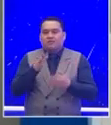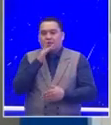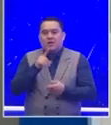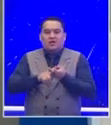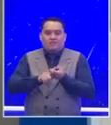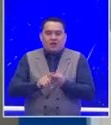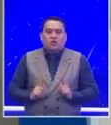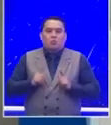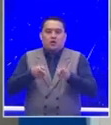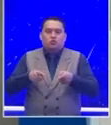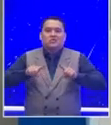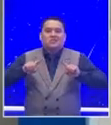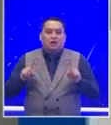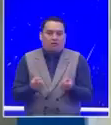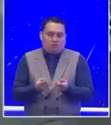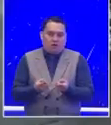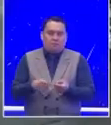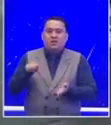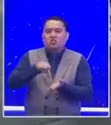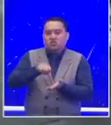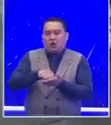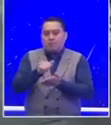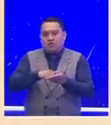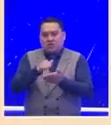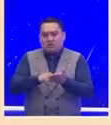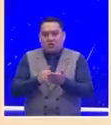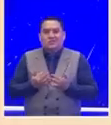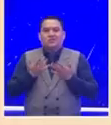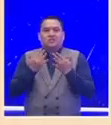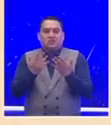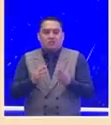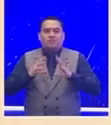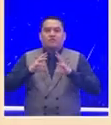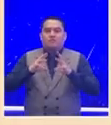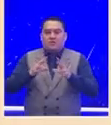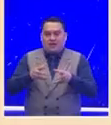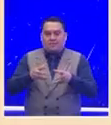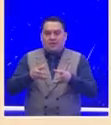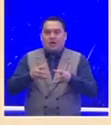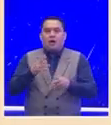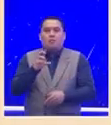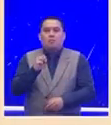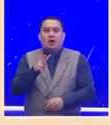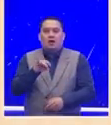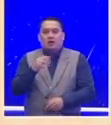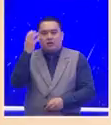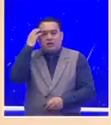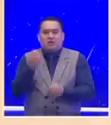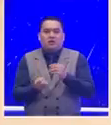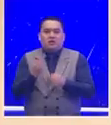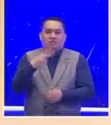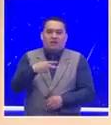коронавируса поступления сократились. Причина также кроется в падении спроса сырья во всем мире. Если баррель нефти будет